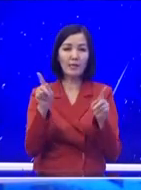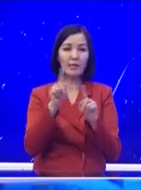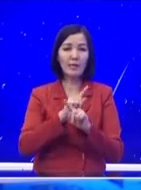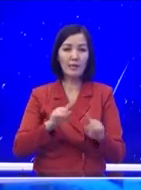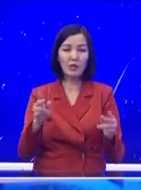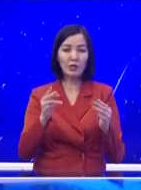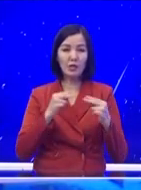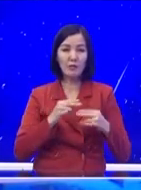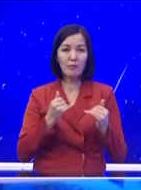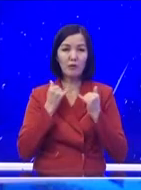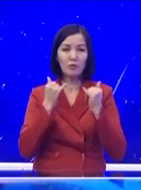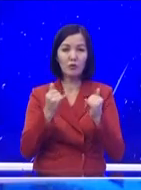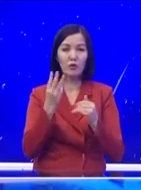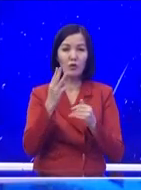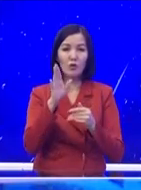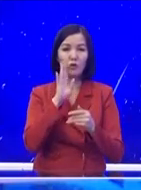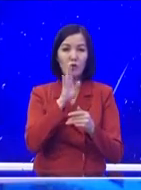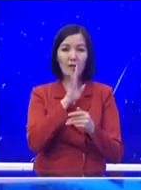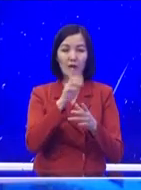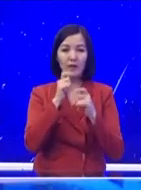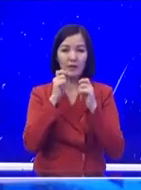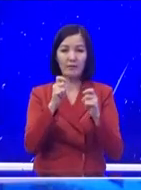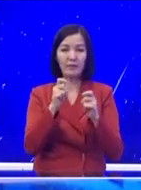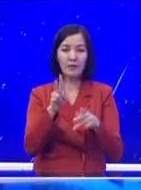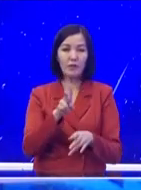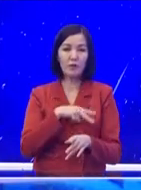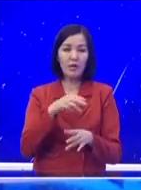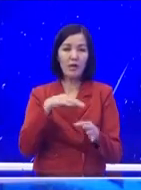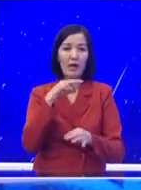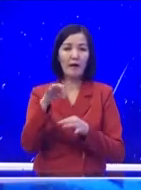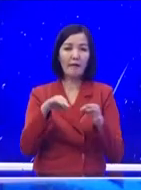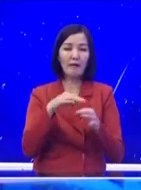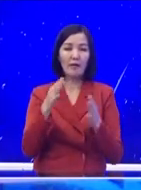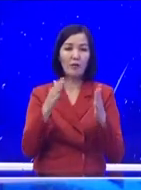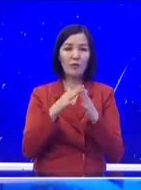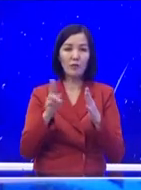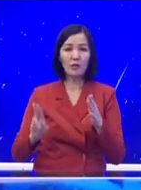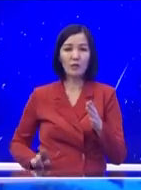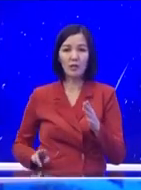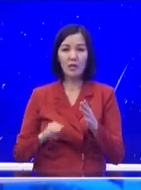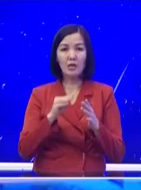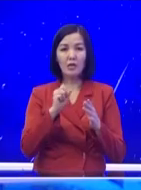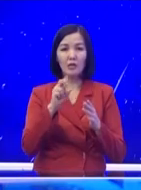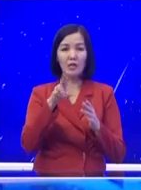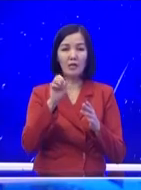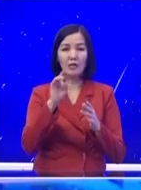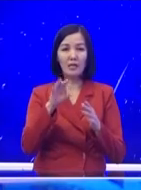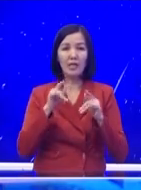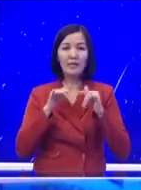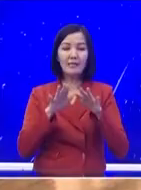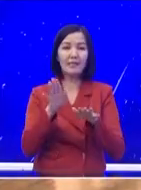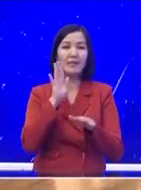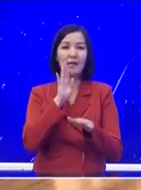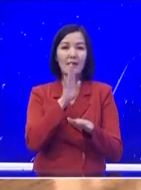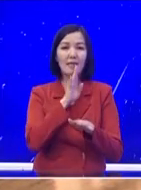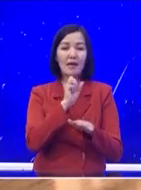үшін үш анаға табысталды. Айрықша төсбелгіге Айналайын балалар үйінің директоры Жадыра Сейсенбаева, іскер ана